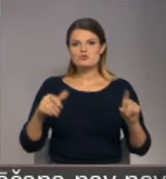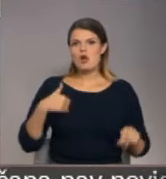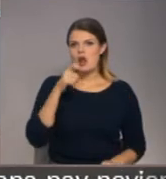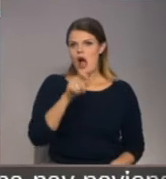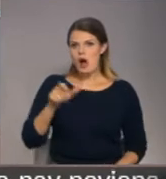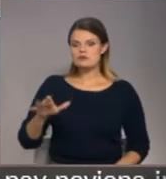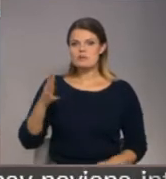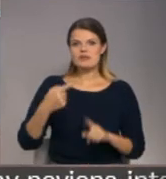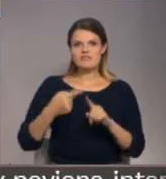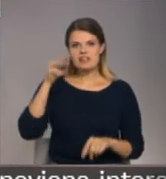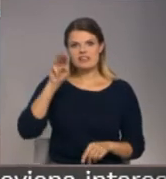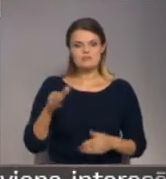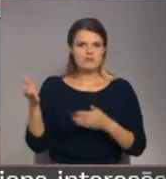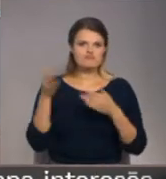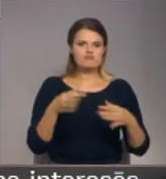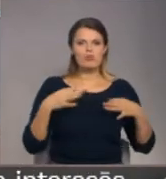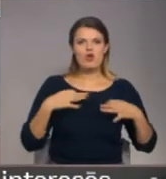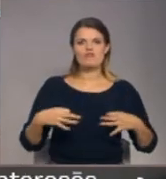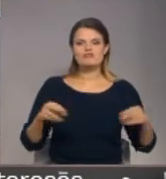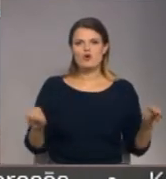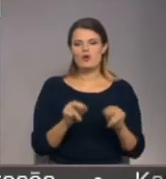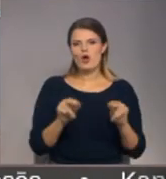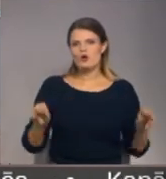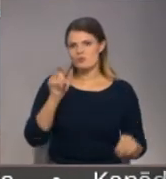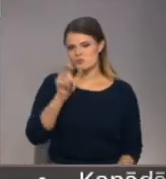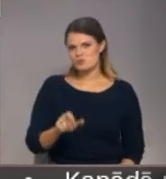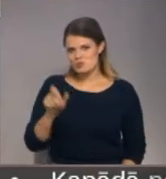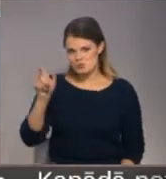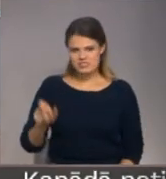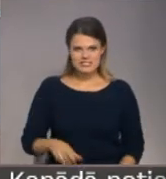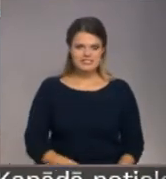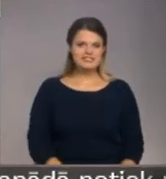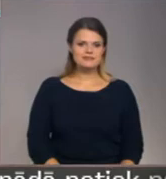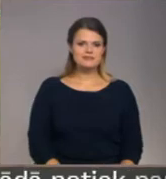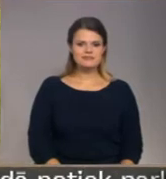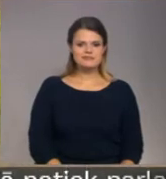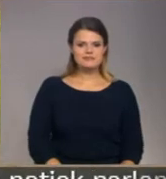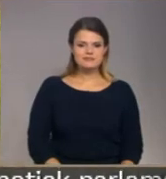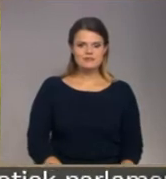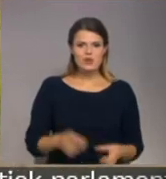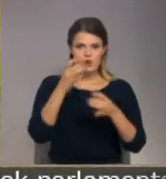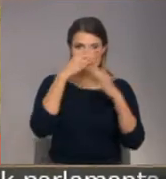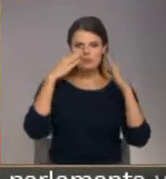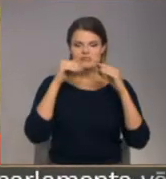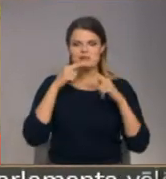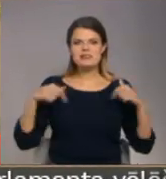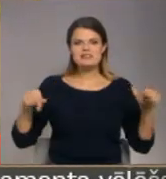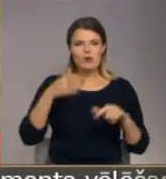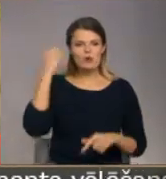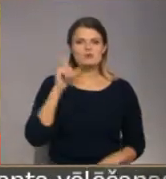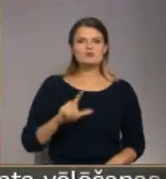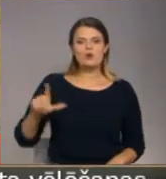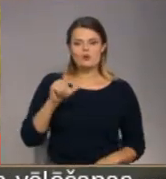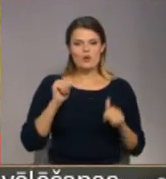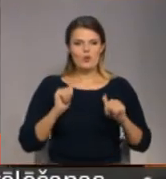mēnesī viesos tikšot aicināti profesionāli mūziķi. Stāsta Zemgales TV. Tumis kultūras nama zālē jau kopš jūlija